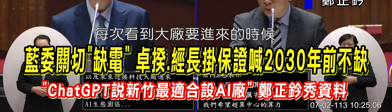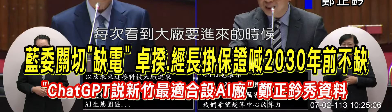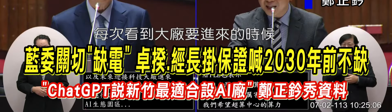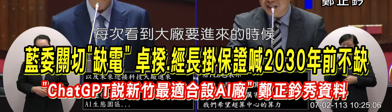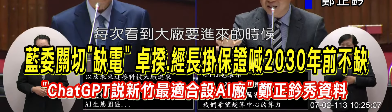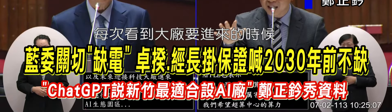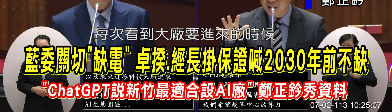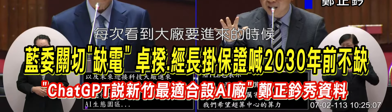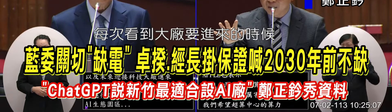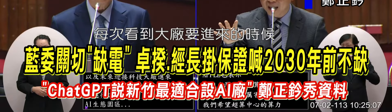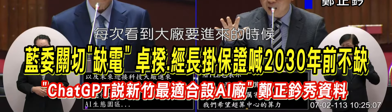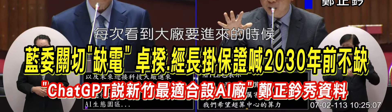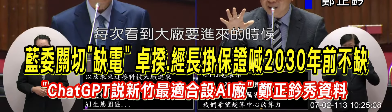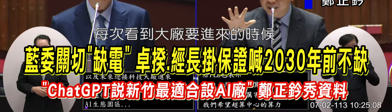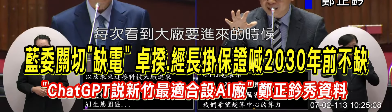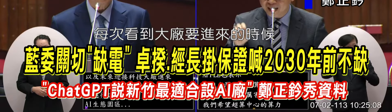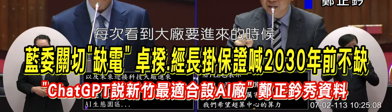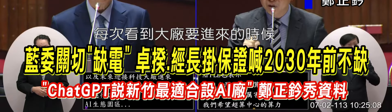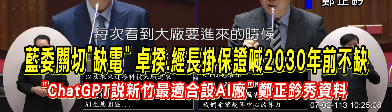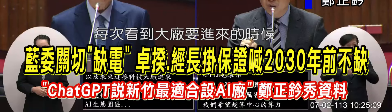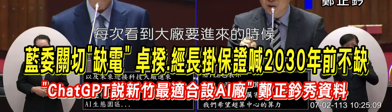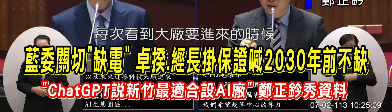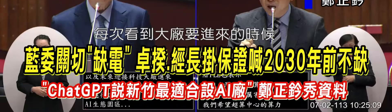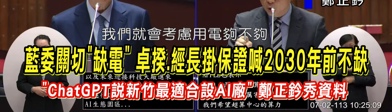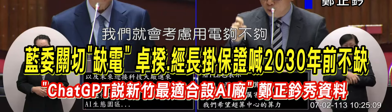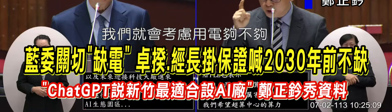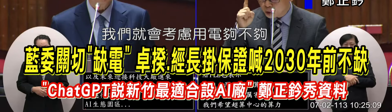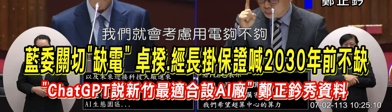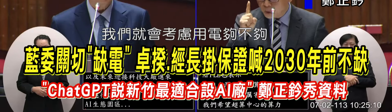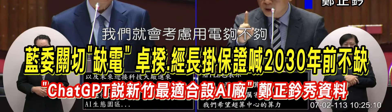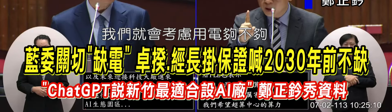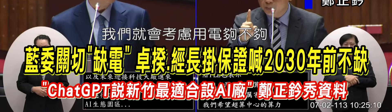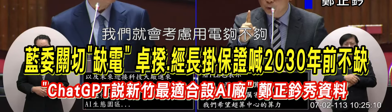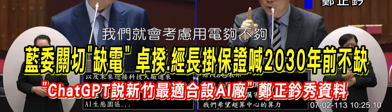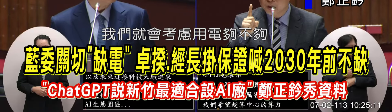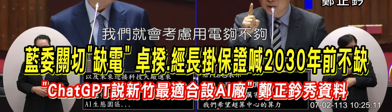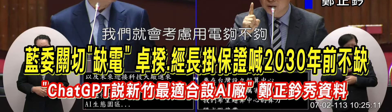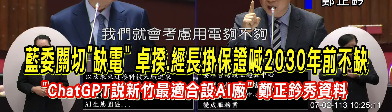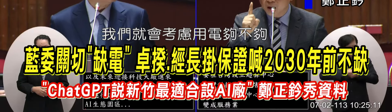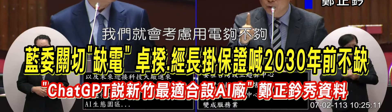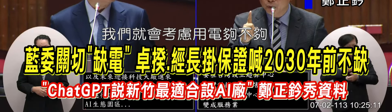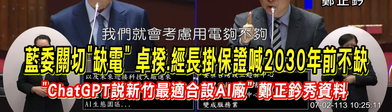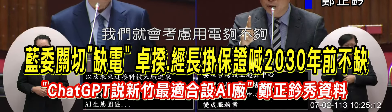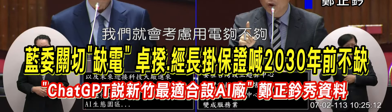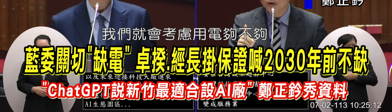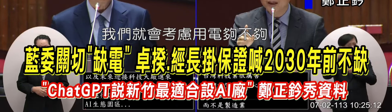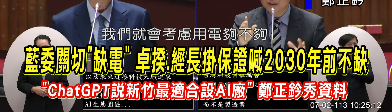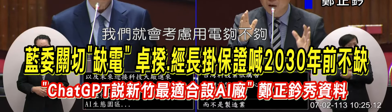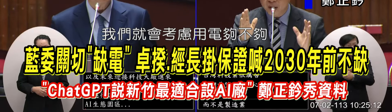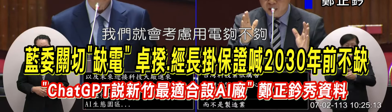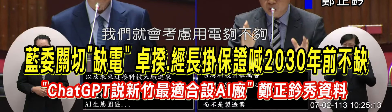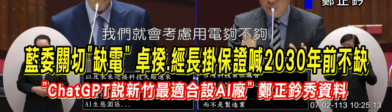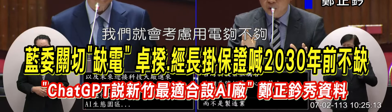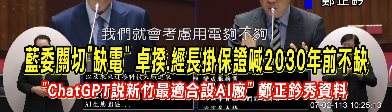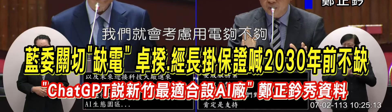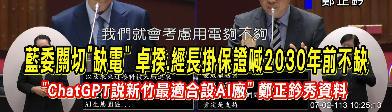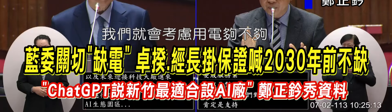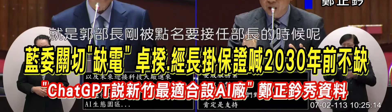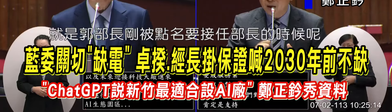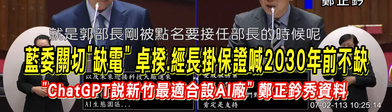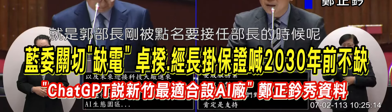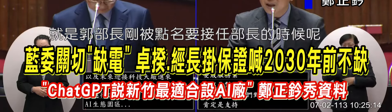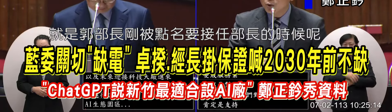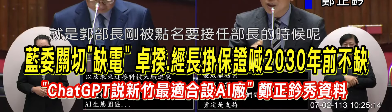哈。很多大厂想要到台湾来的时候呢，我们就不得不去考虑用电到底够不